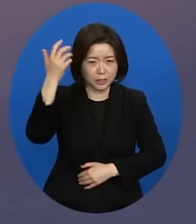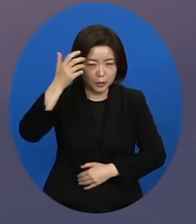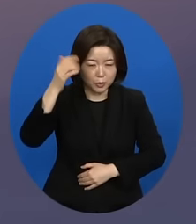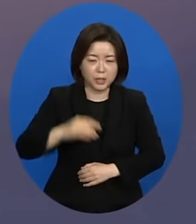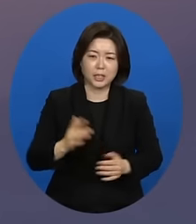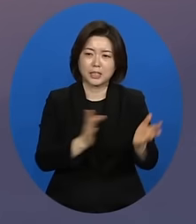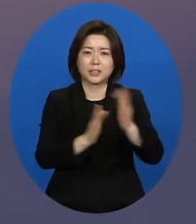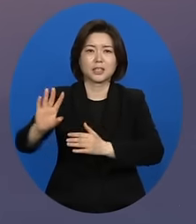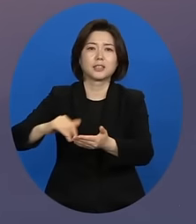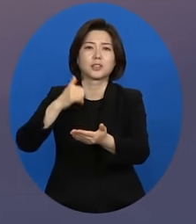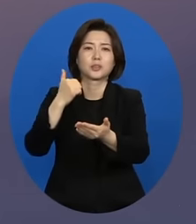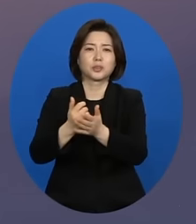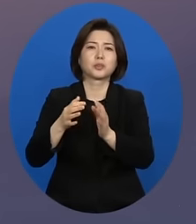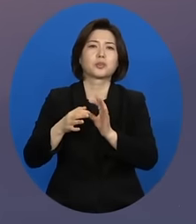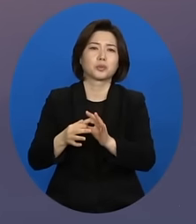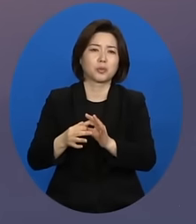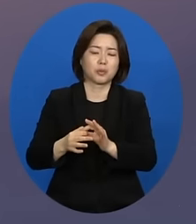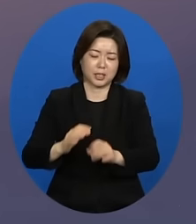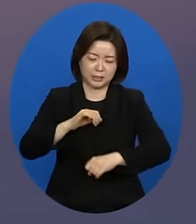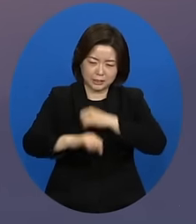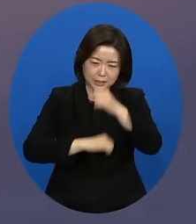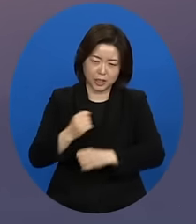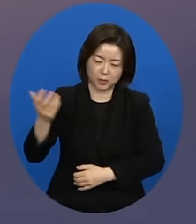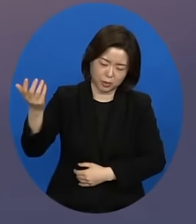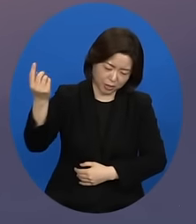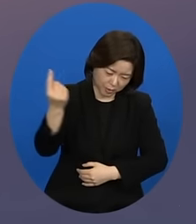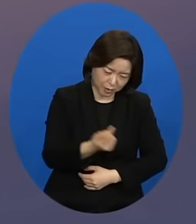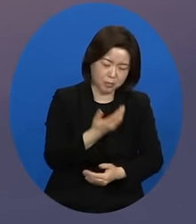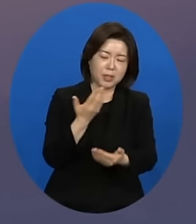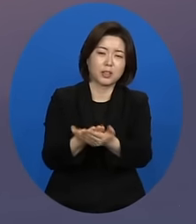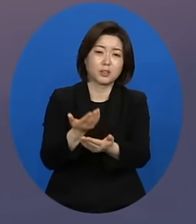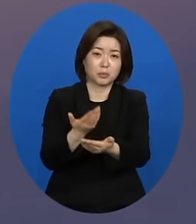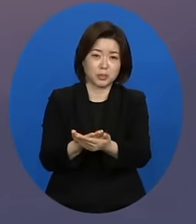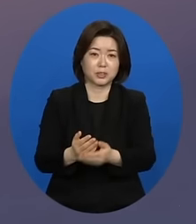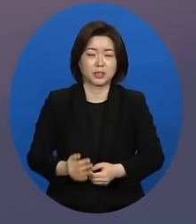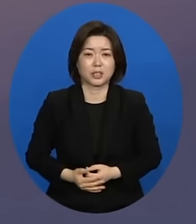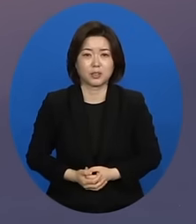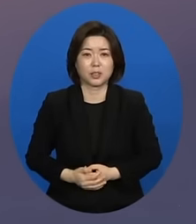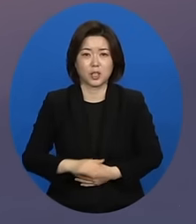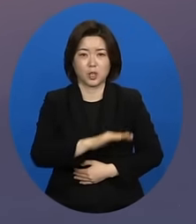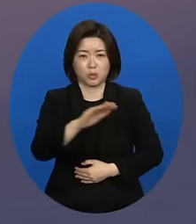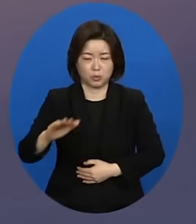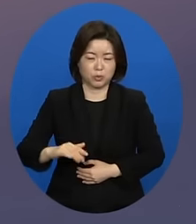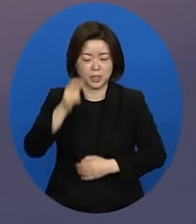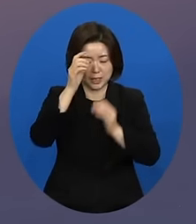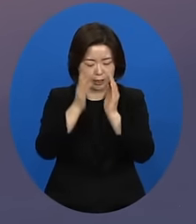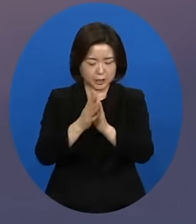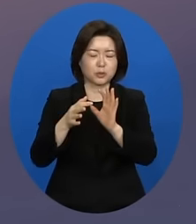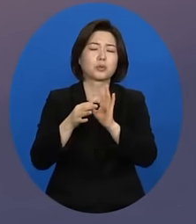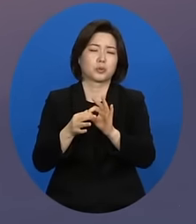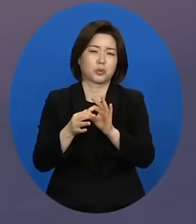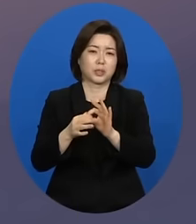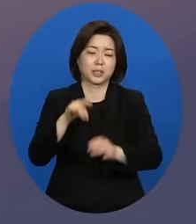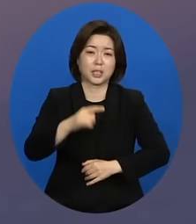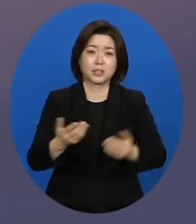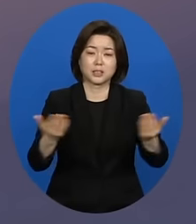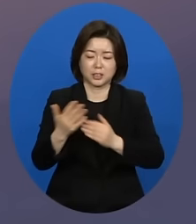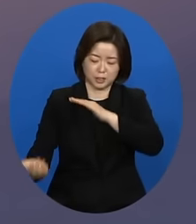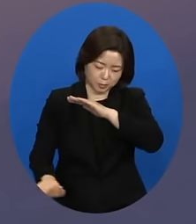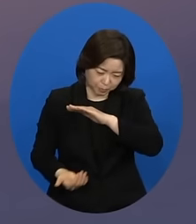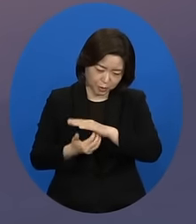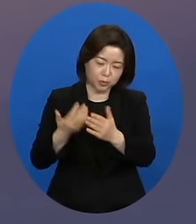예수 그리스도를 통한 자유가 임하게 하여 주시옵소서. 우리의 기도를 통하여 그 일을